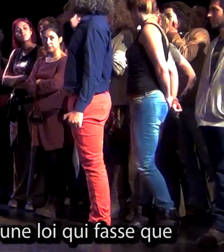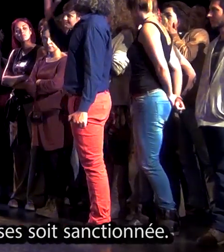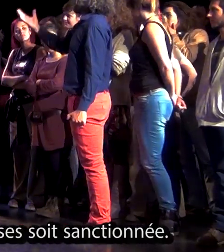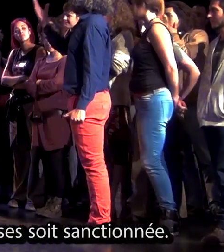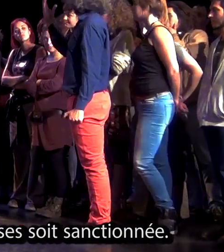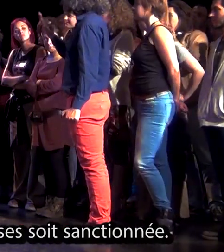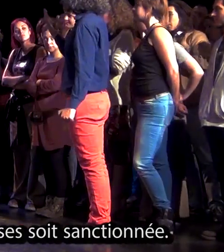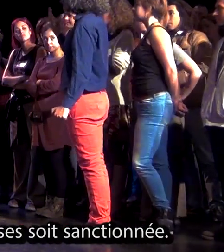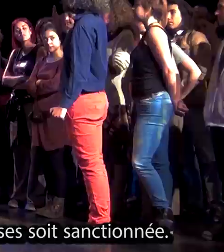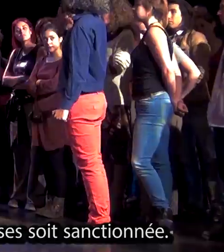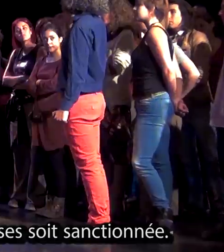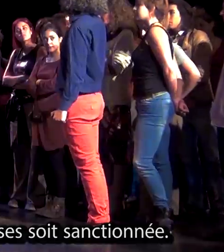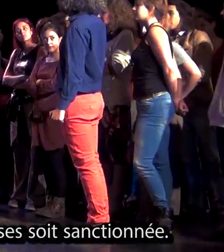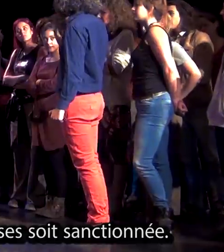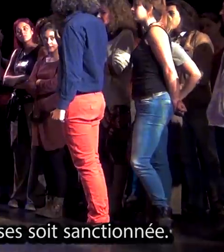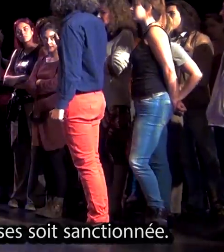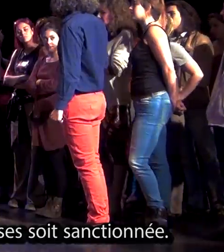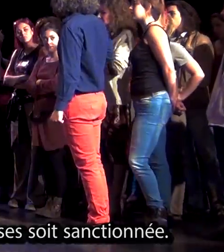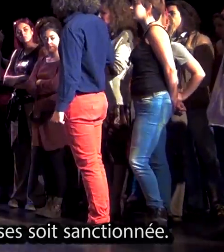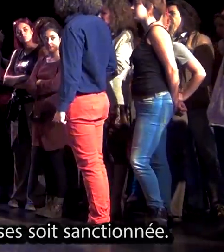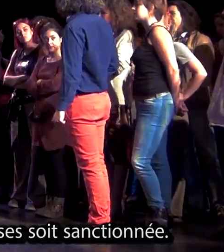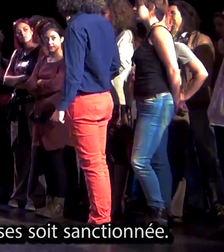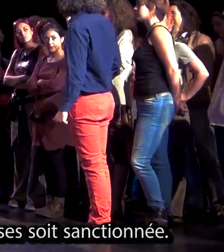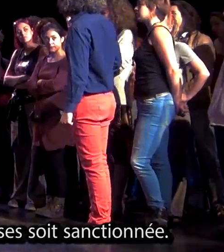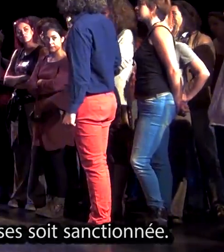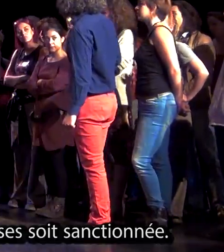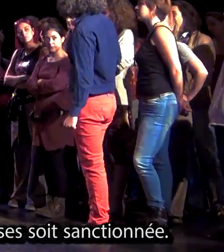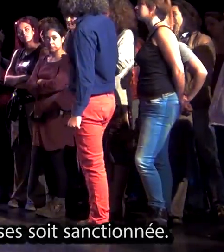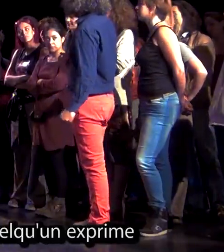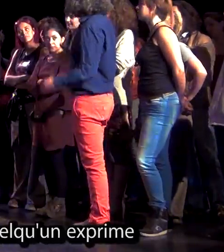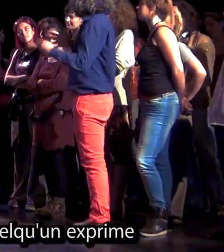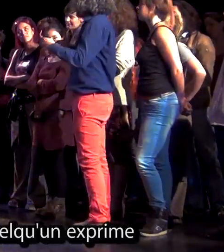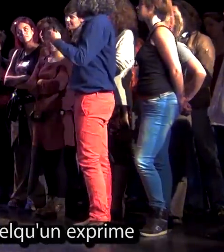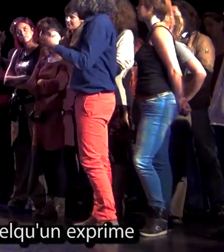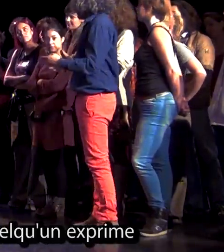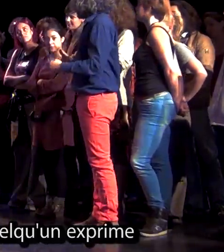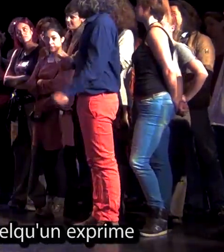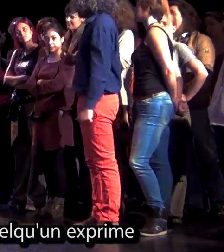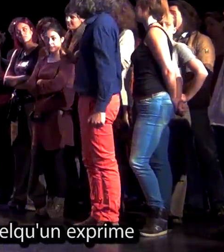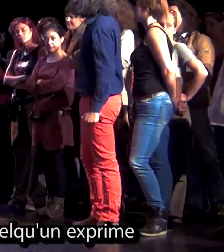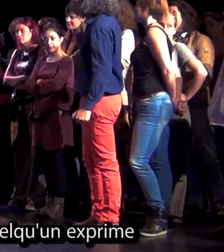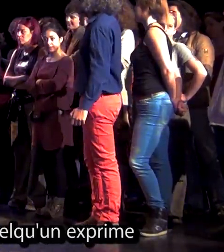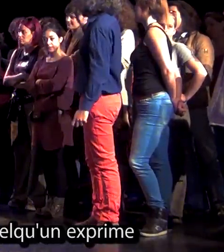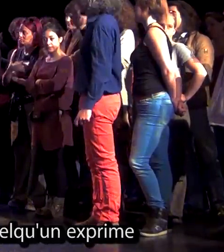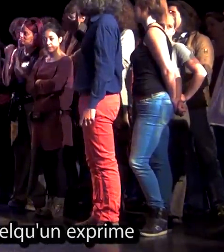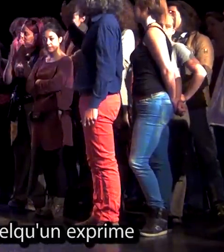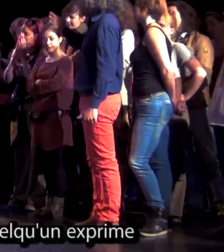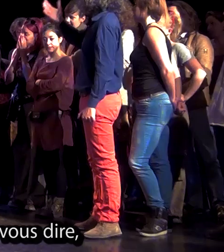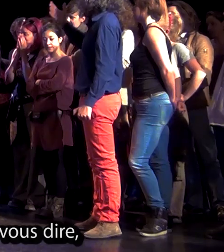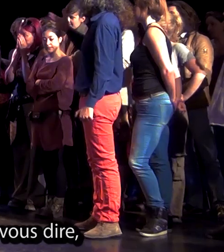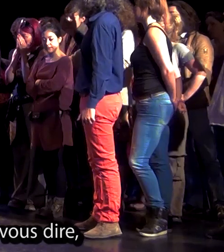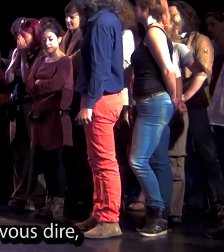que l'expression publique de ces phrases soit sanctionnée. Est-ce qu'il faut qu'il y ait une loi a priori qui fait que quand quelqu'un